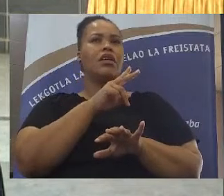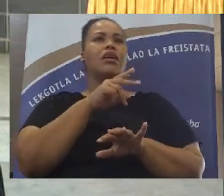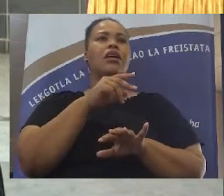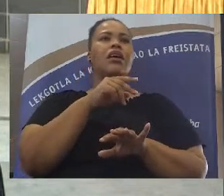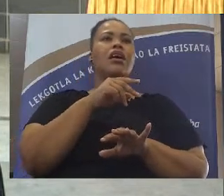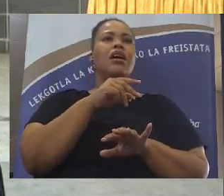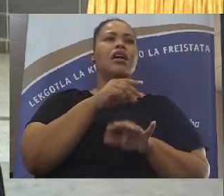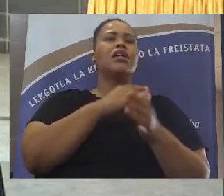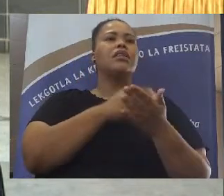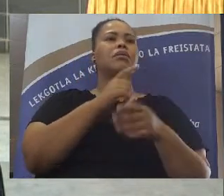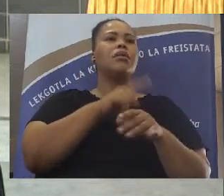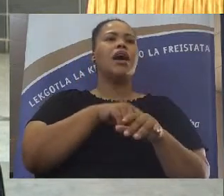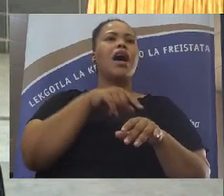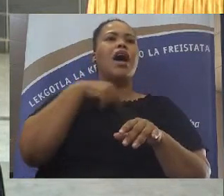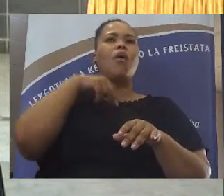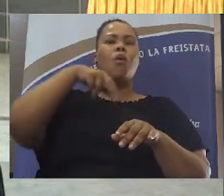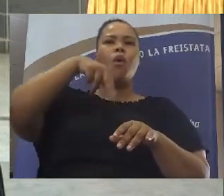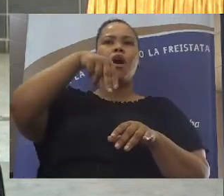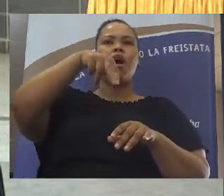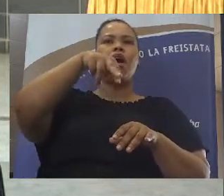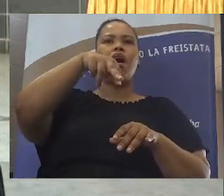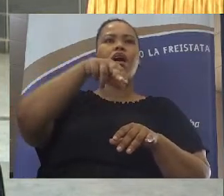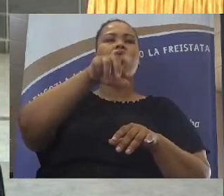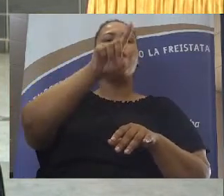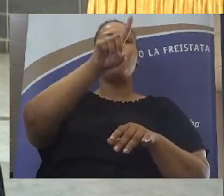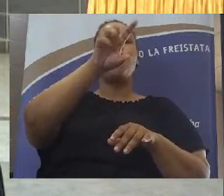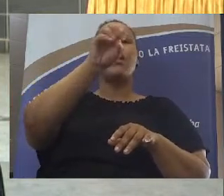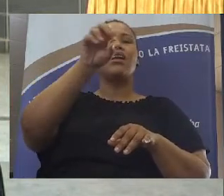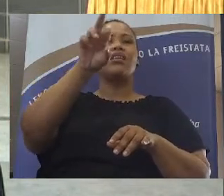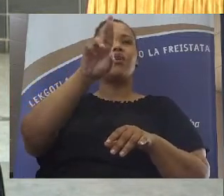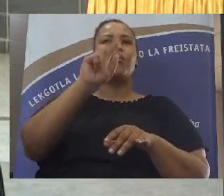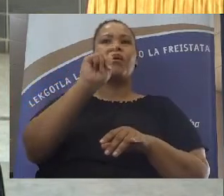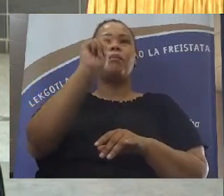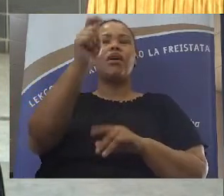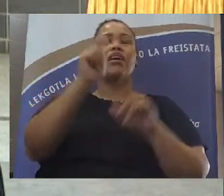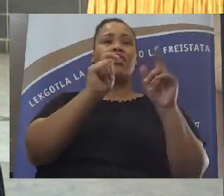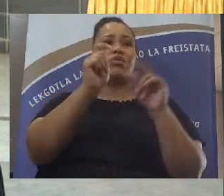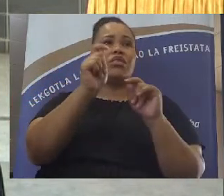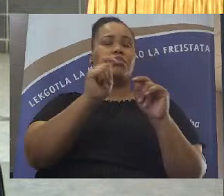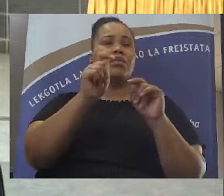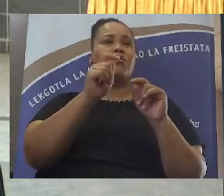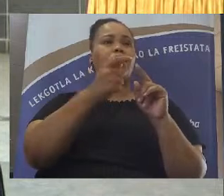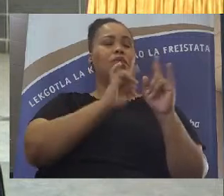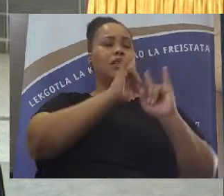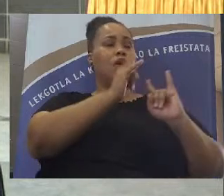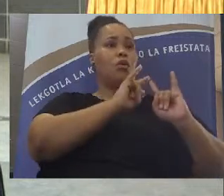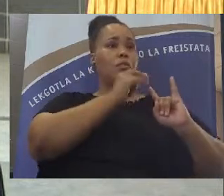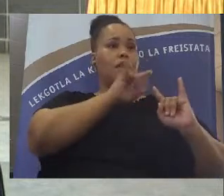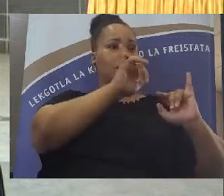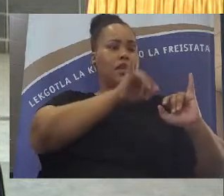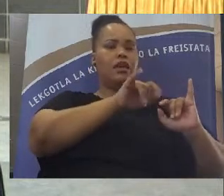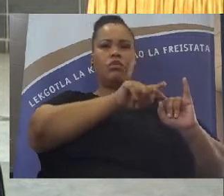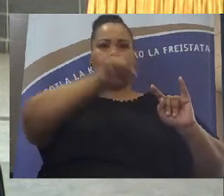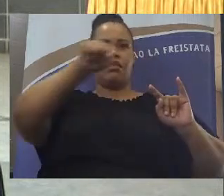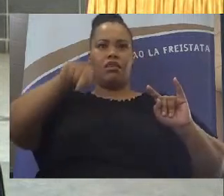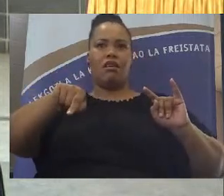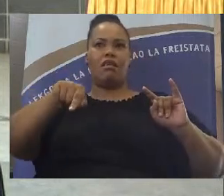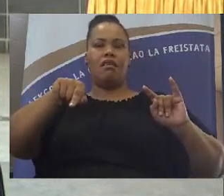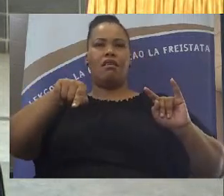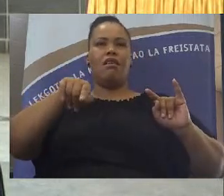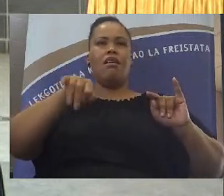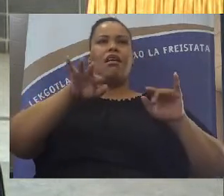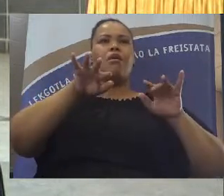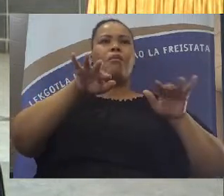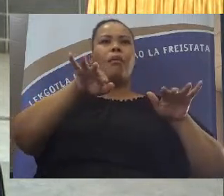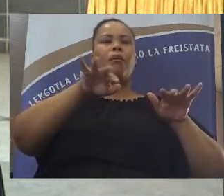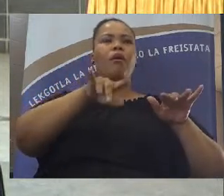uit Oppermans uit, ek gaan nie vir julle lieg, ons betaal R100 transport uit Oppermans Koffiefontein toe. Ons het pensionarisse